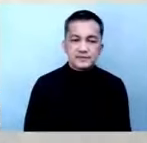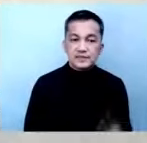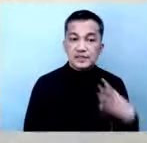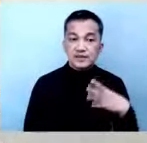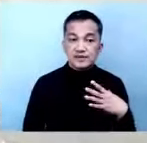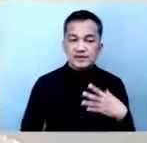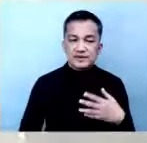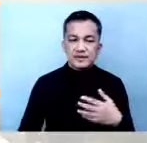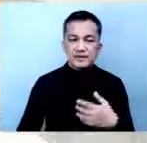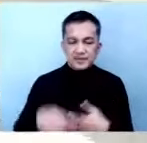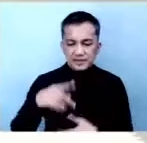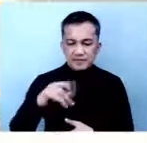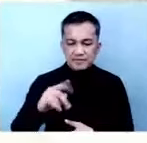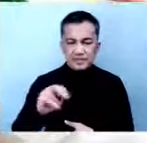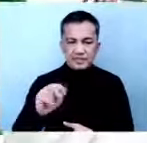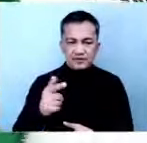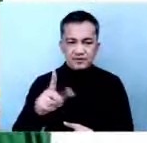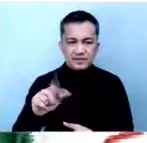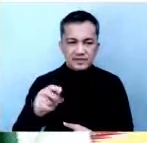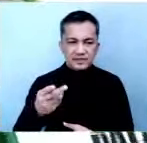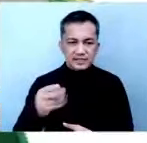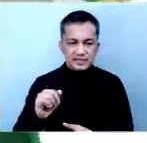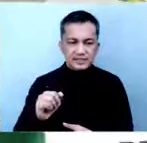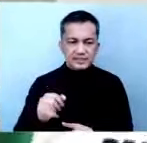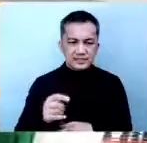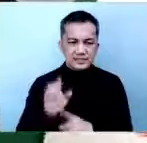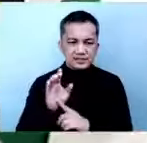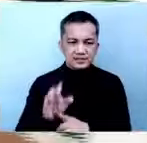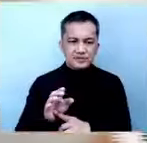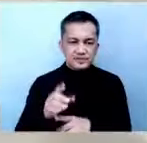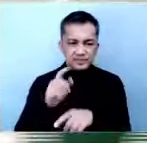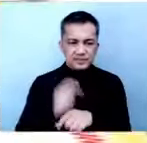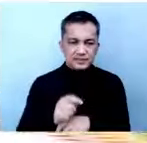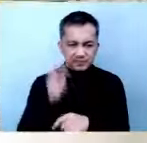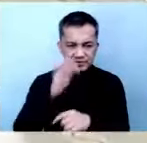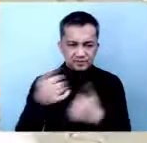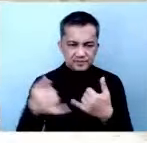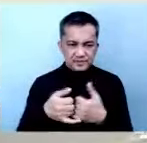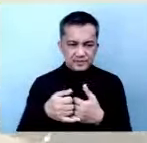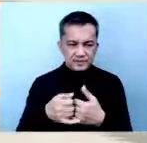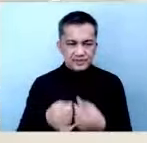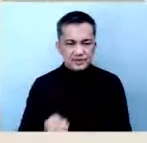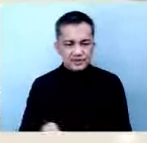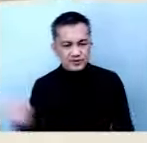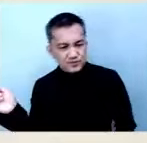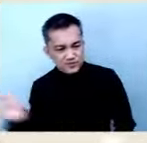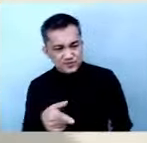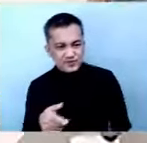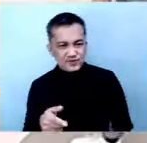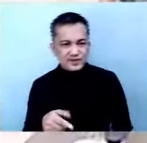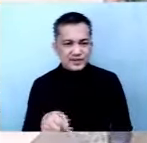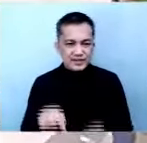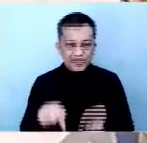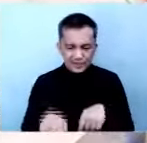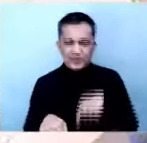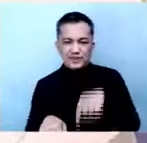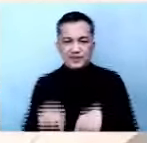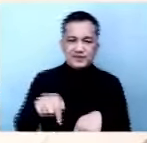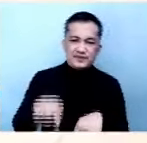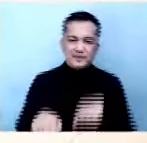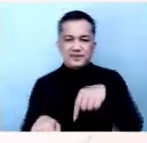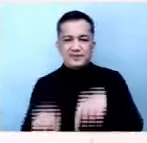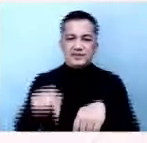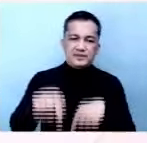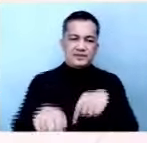lahi kung saan isho-showcase ang traditional Filipino games gaya ng tumbang preso, kadang-kadang at patintero.